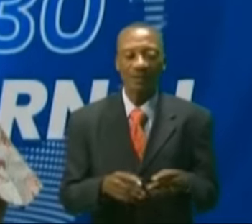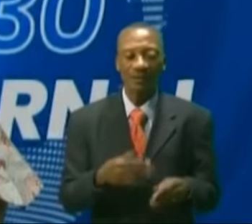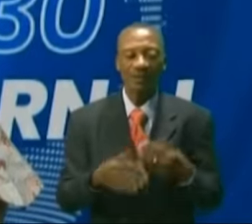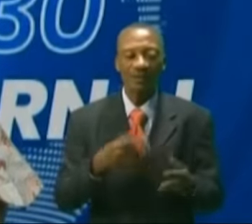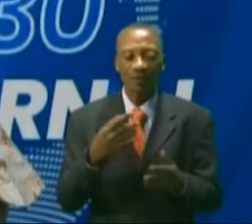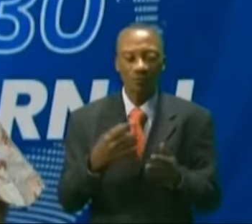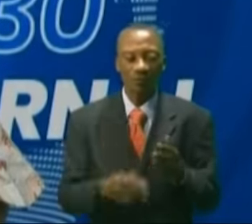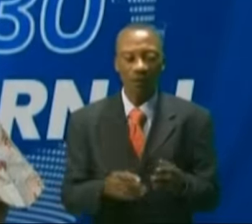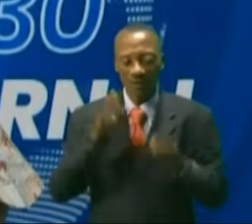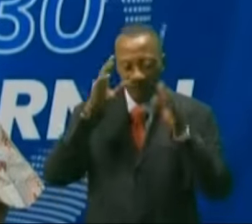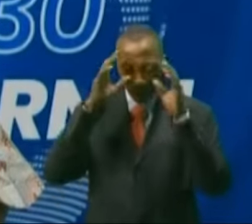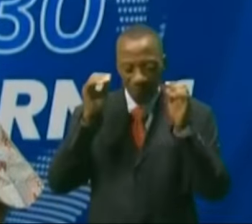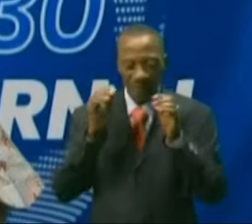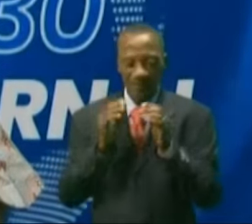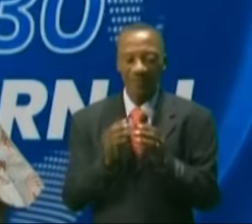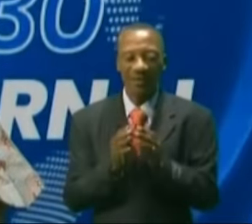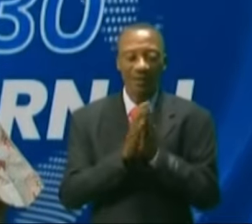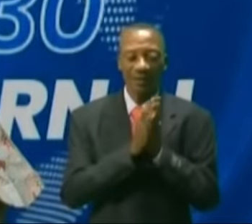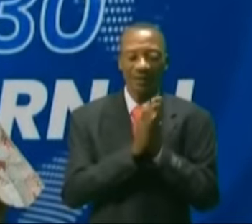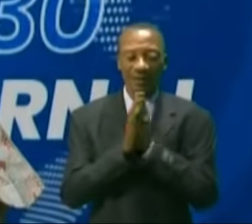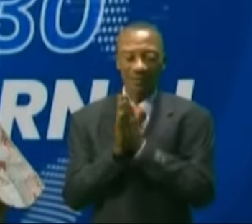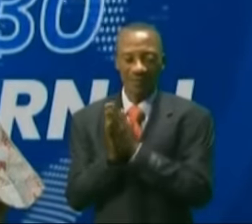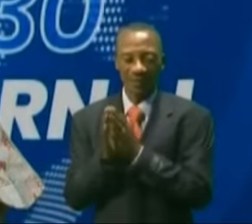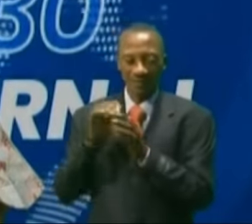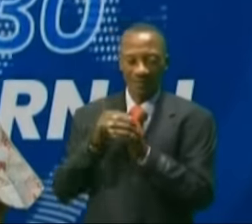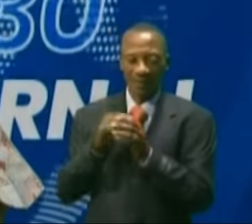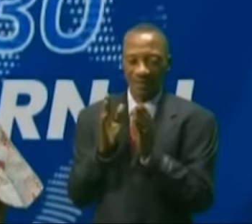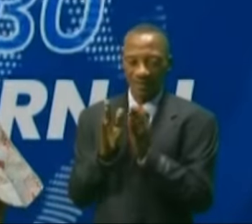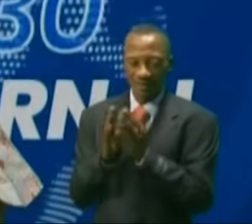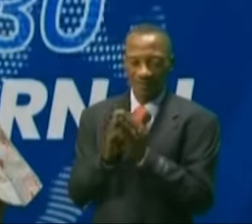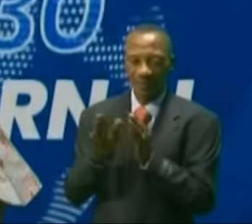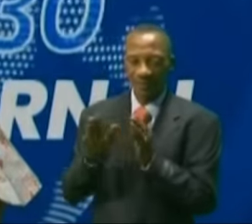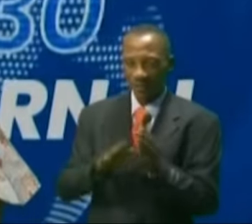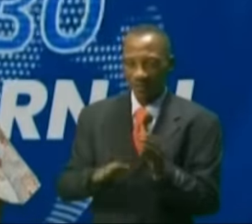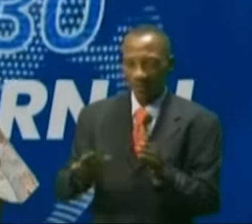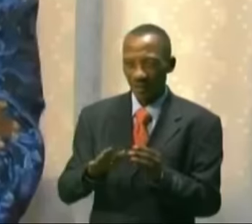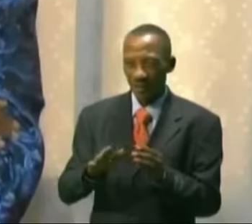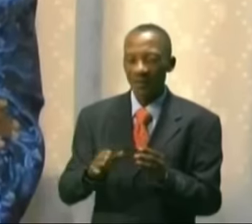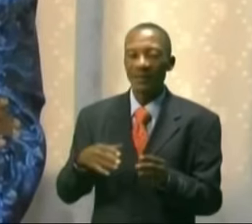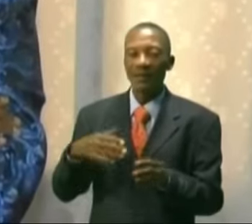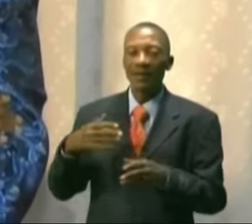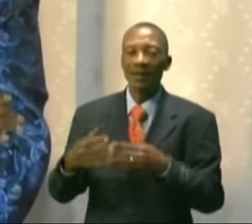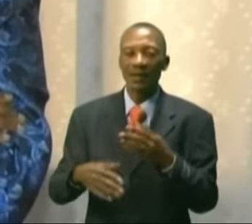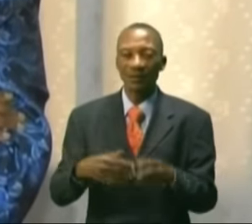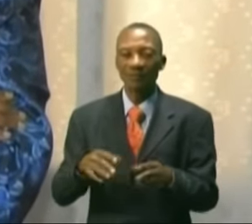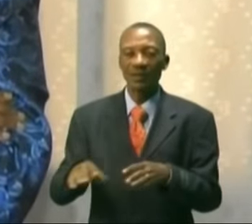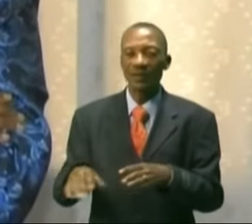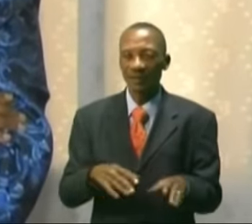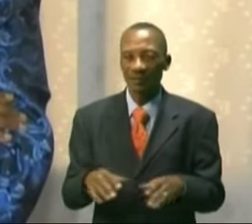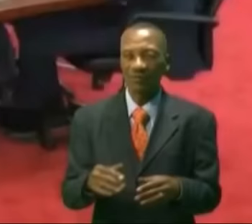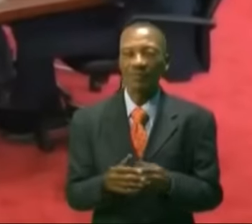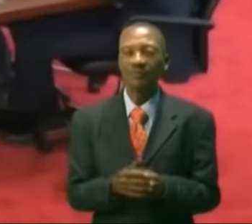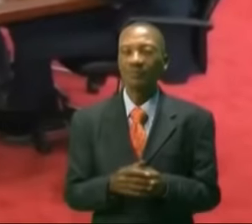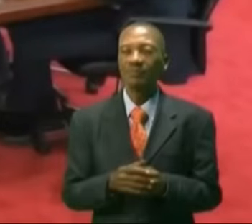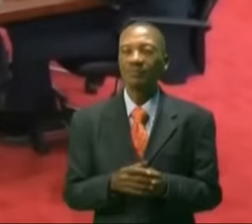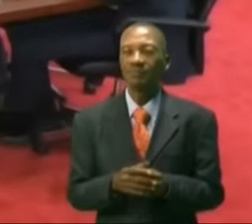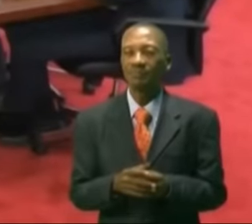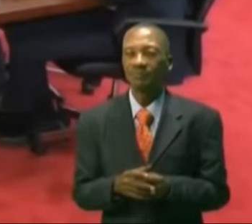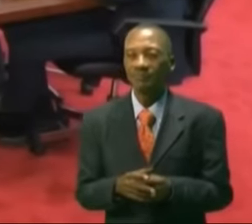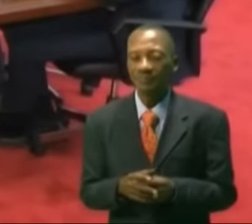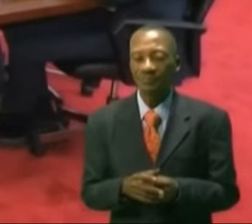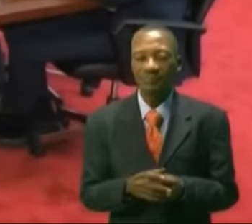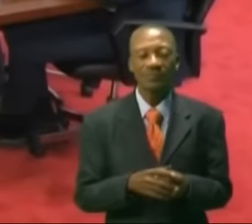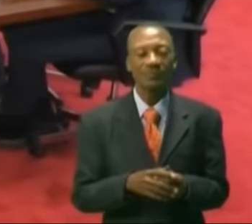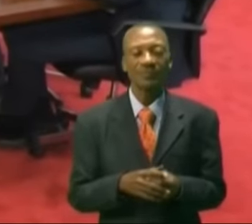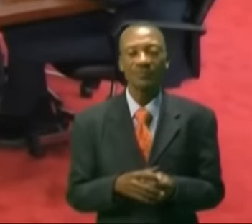rassuré de son soutien, nous dit Annie Mbalaka. Le président de l'Assemblée nationale veut imprimer